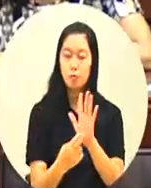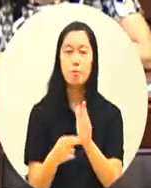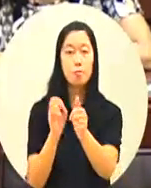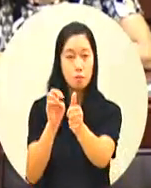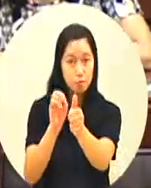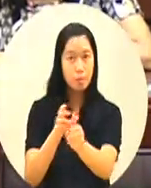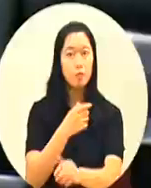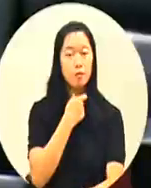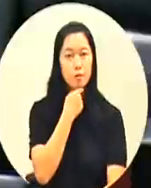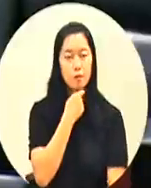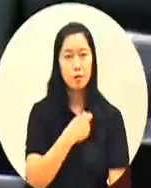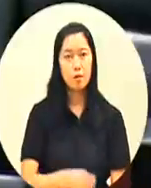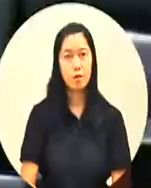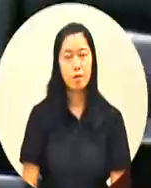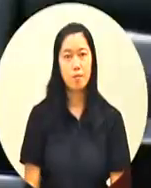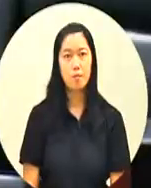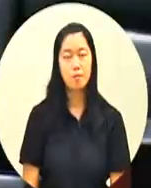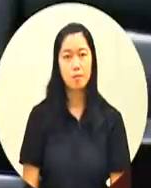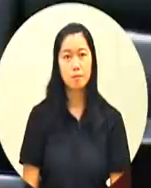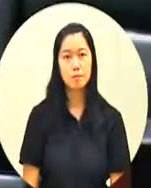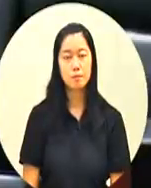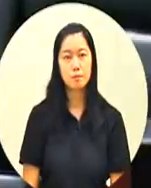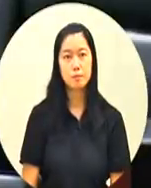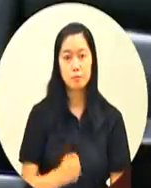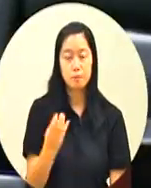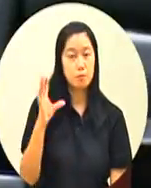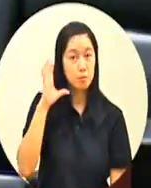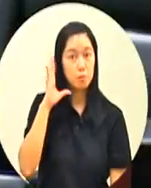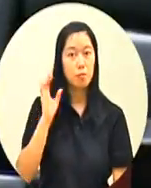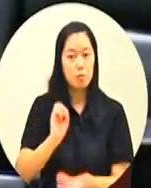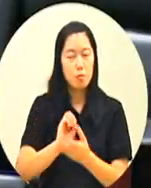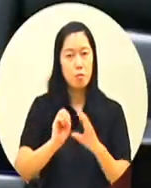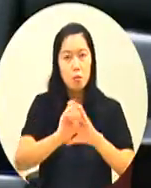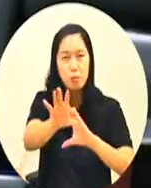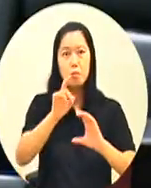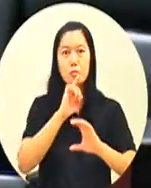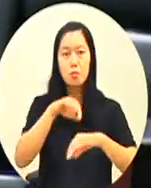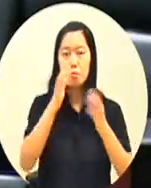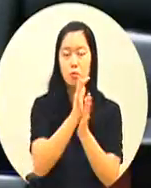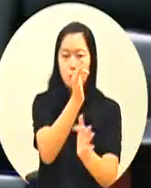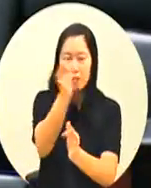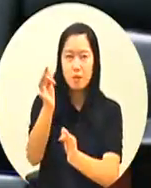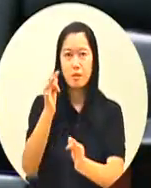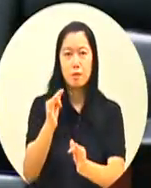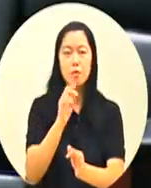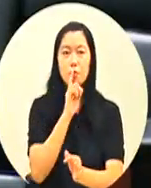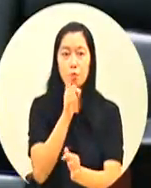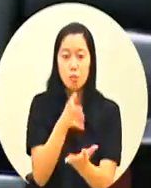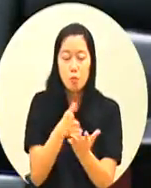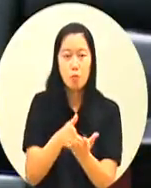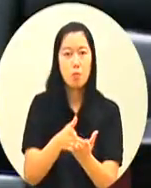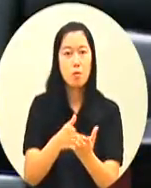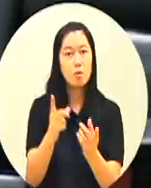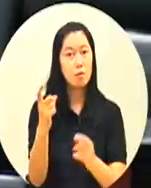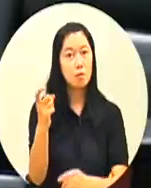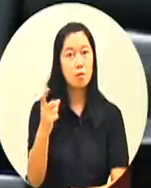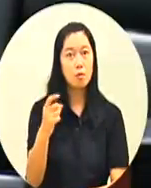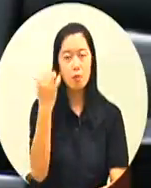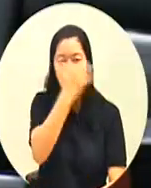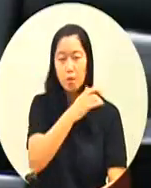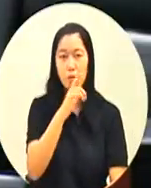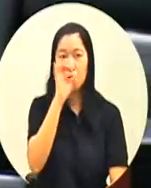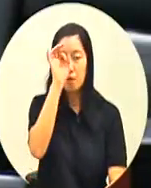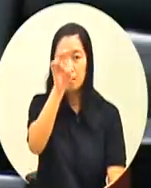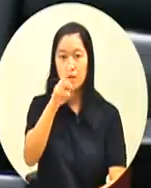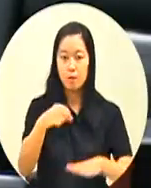好，谢谢局长。好，局长你先请坐，因为新闻上面的报道其实没办法很完整的去讲这件事情。那一看一下子就看到，金